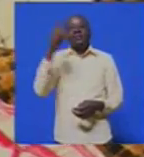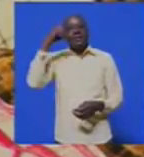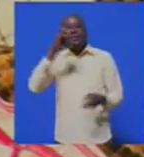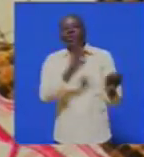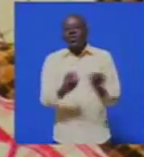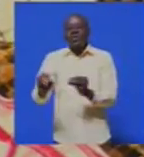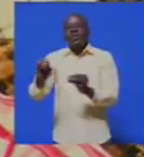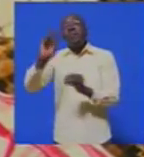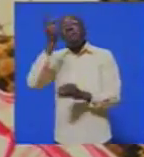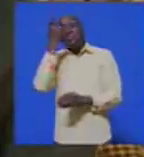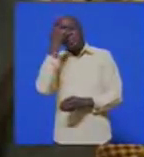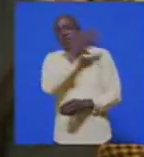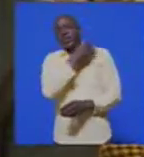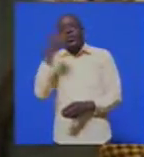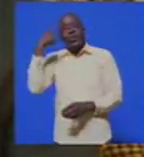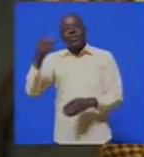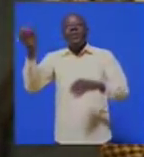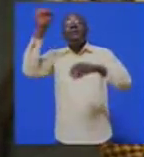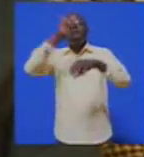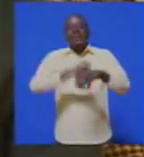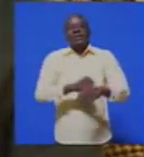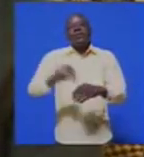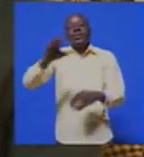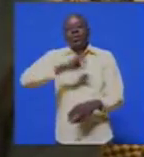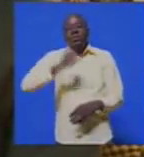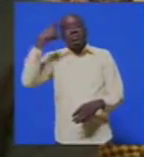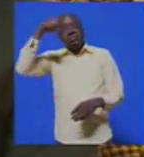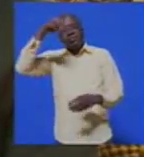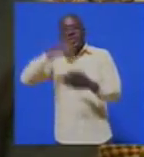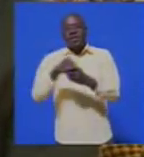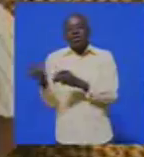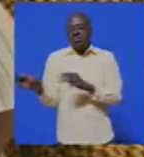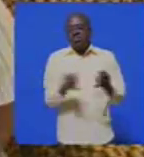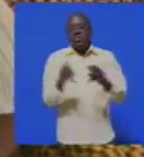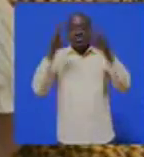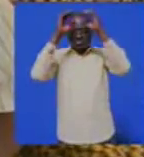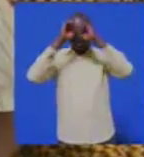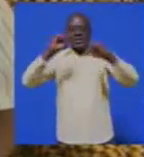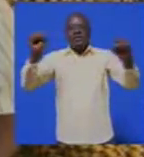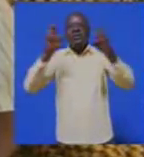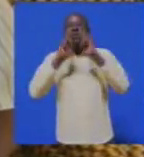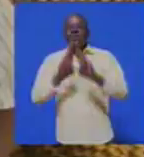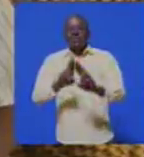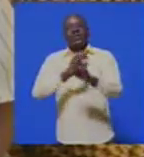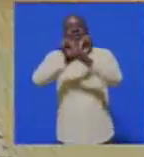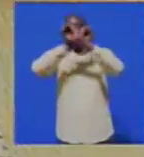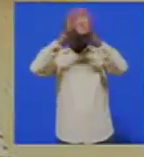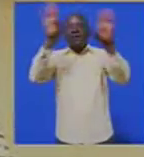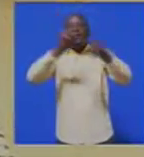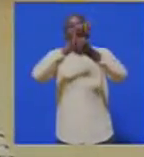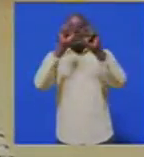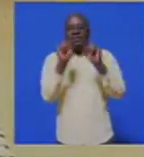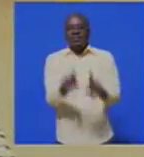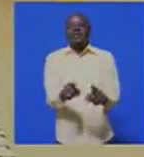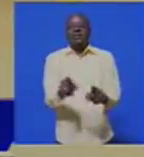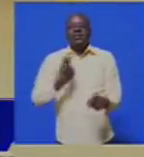politique ou va-t-elle s'inscrire dans une dynamique de mouvance présidentielle? Aucune réponse claire à cette question. Nous allons